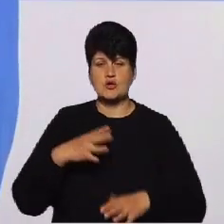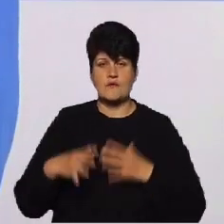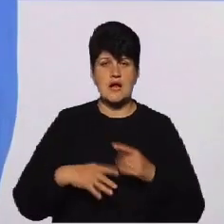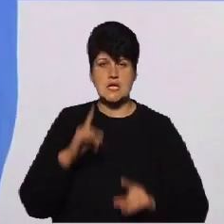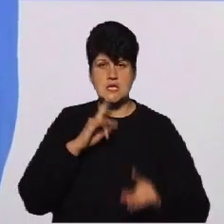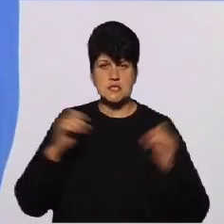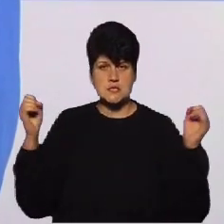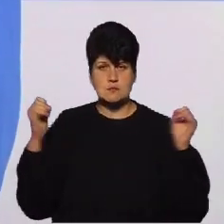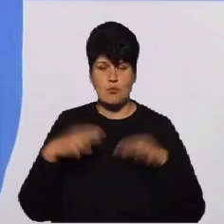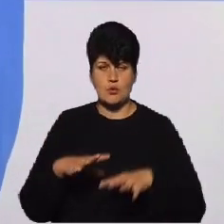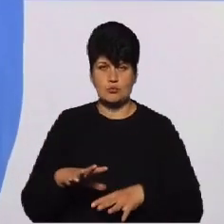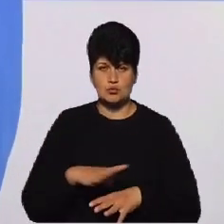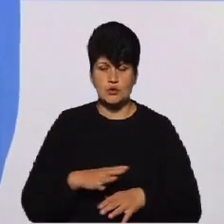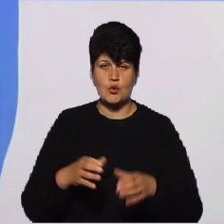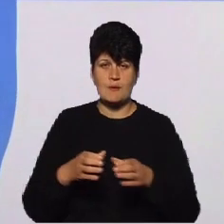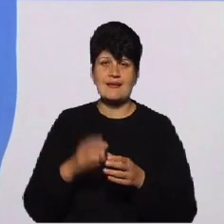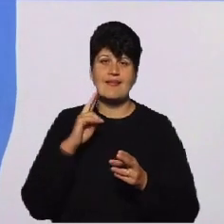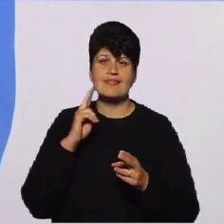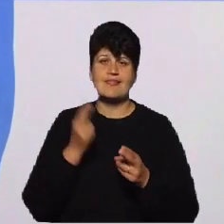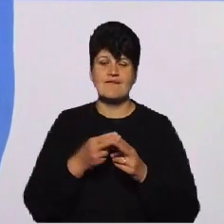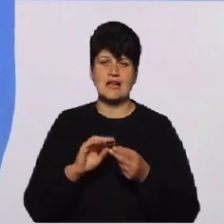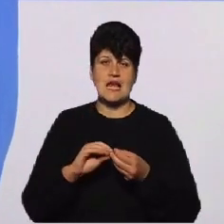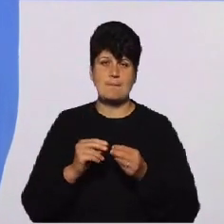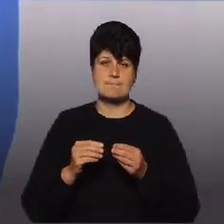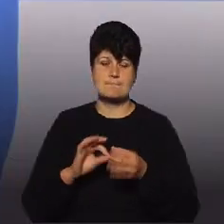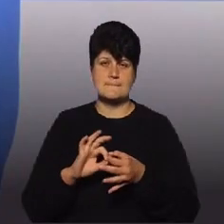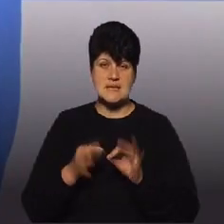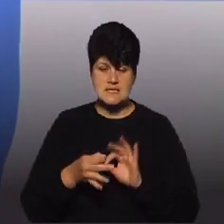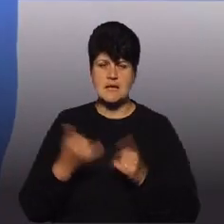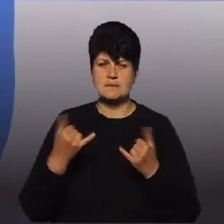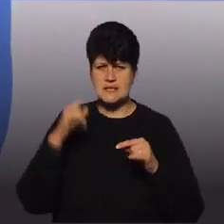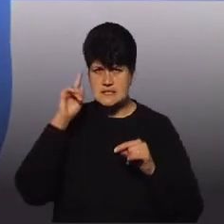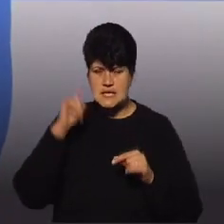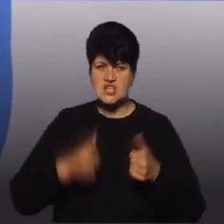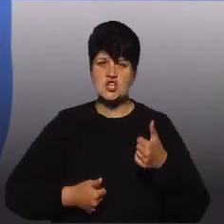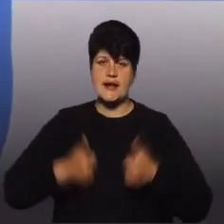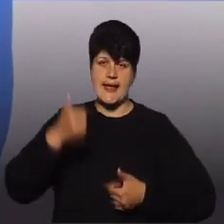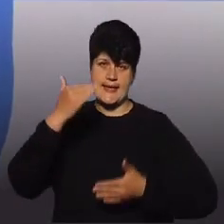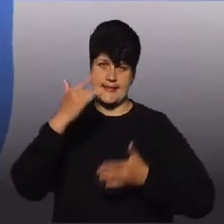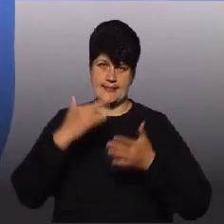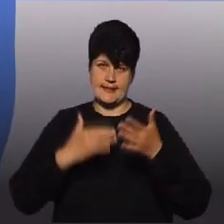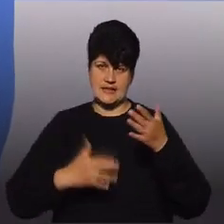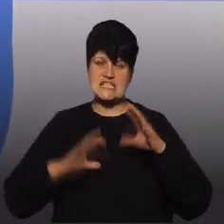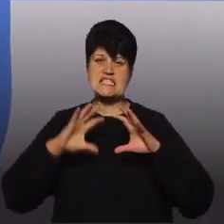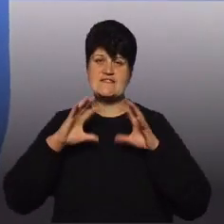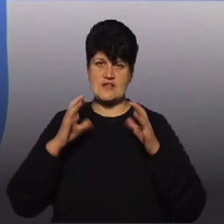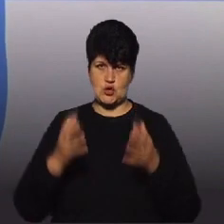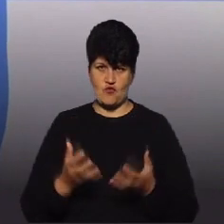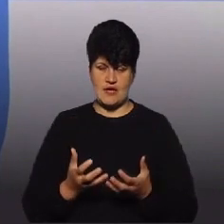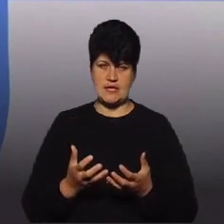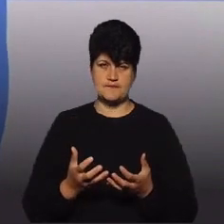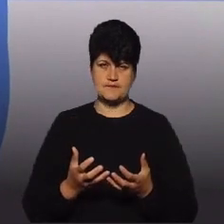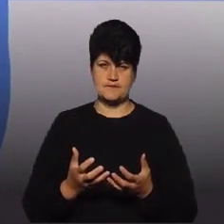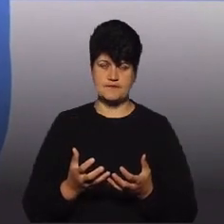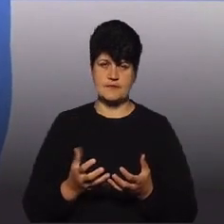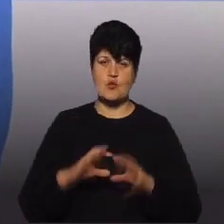команді дефолімпійській. І тепер, знаючи рейтинг, світовий рейтинг, по світовому